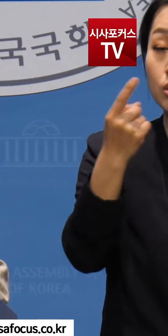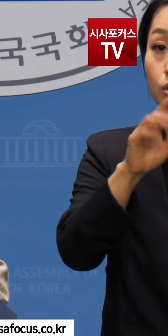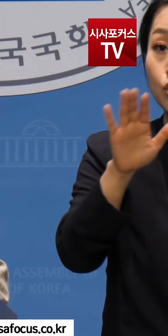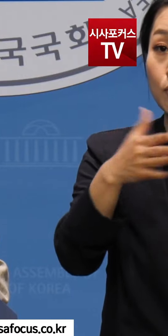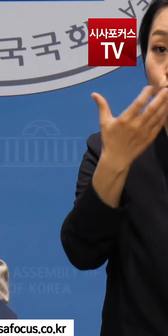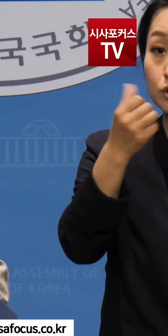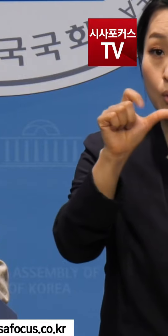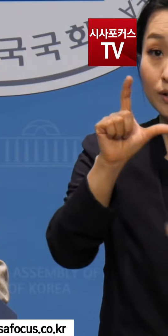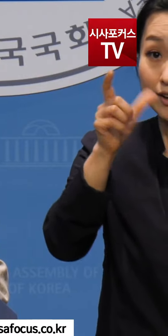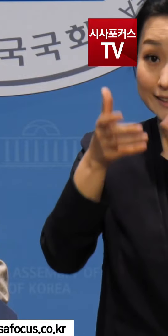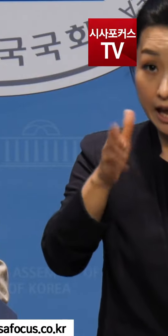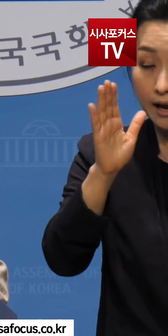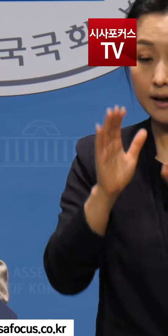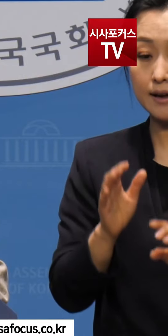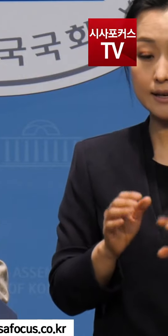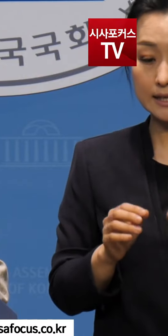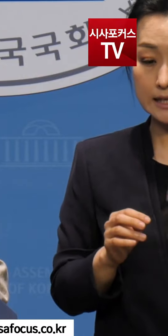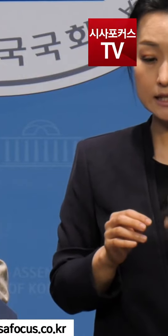21%, 95년생이